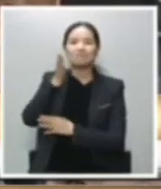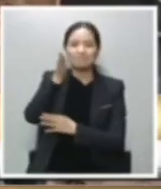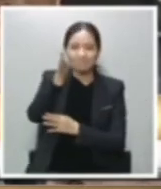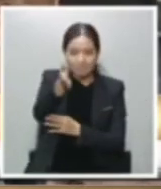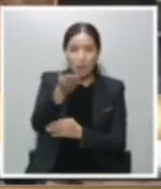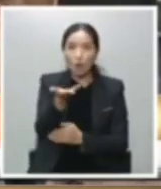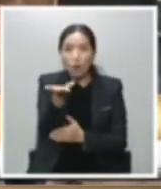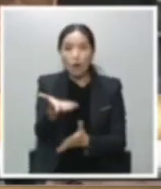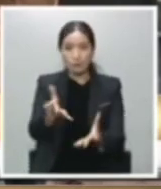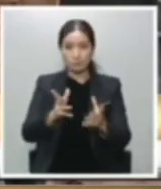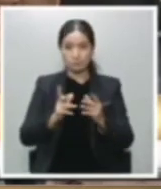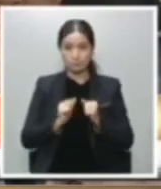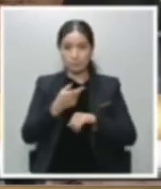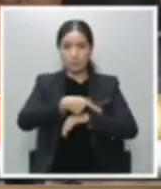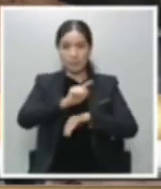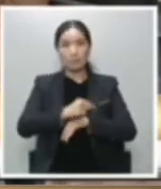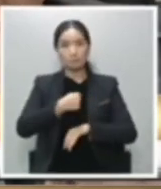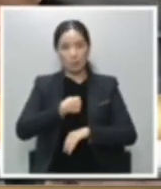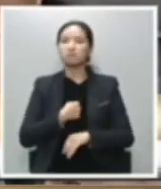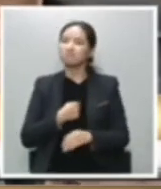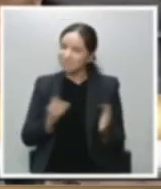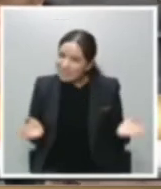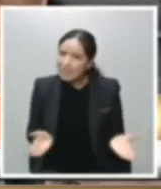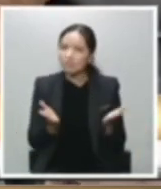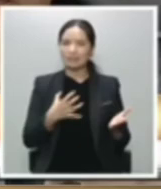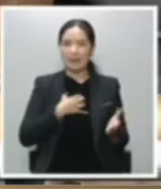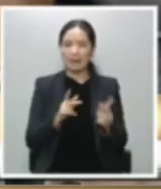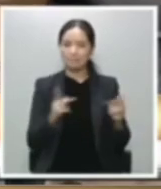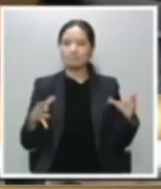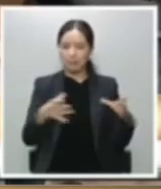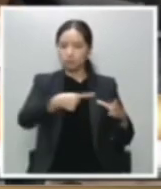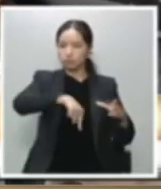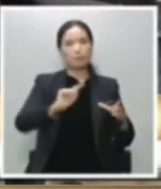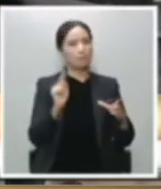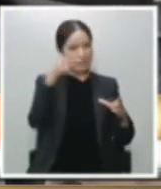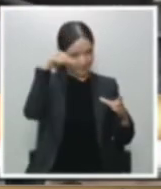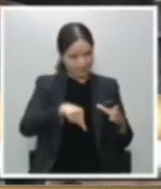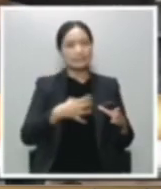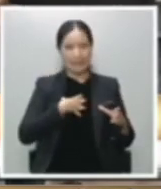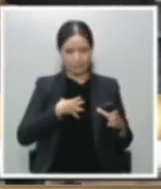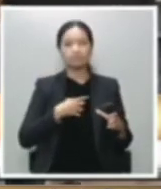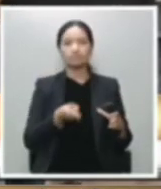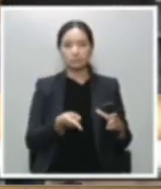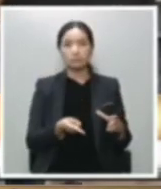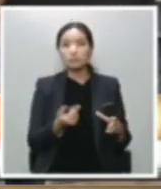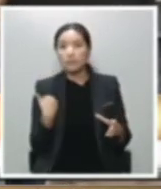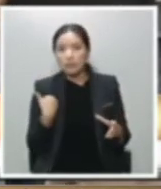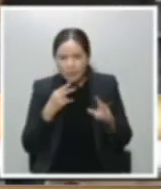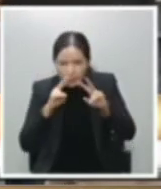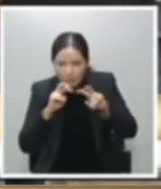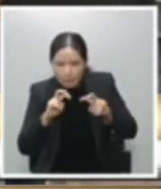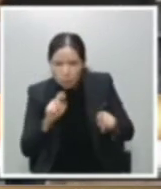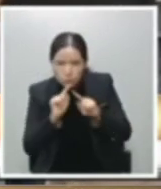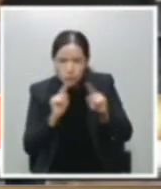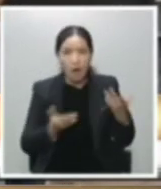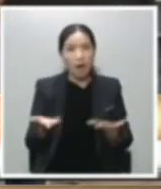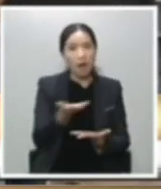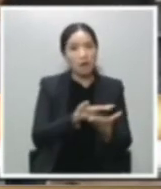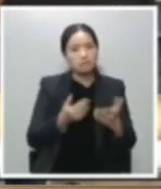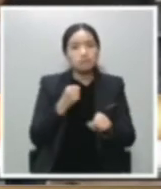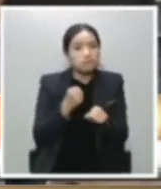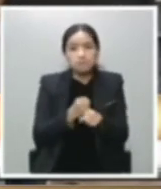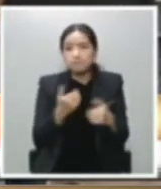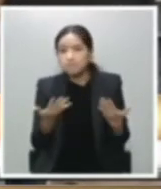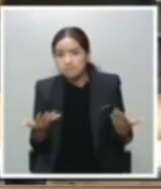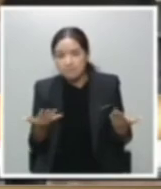ขออนุญาตท่านประธานว่าผมสนับสนุนที่จะให้ตั้งกรรมธิการชุดนี้อย่างน้อยๆนะครับเราจะได้ศึกษาหารือกันว่าทำยัง